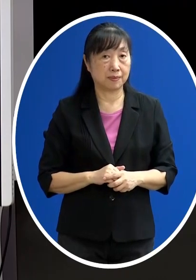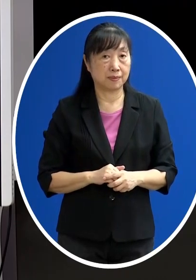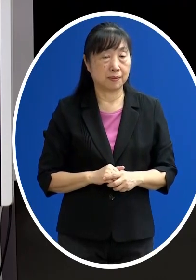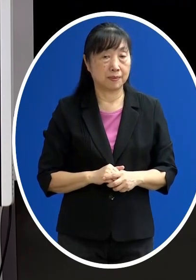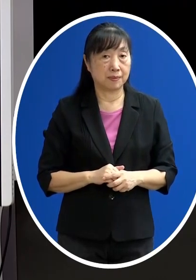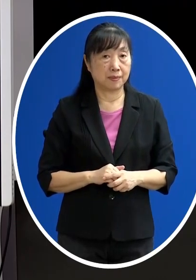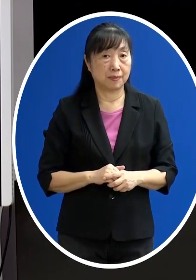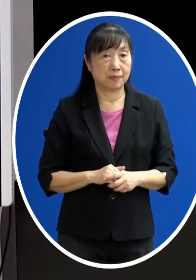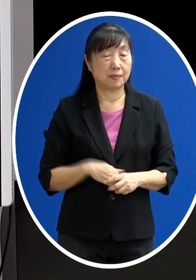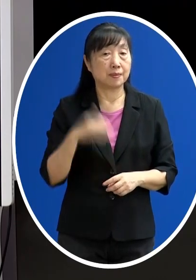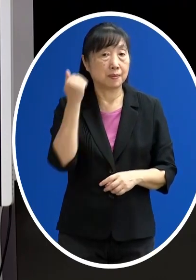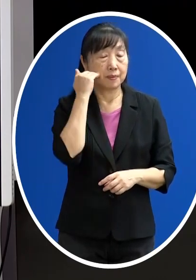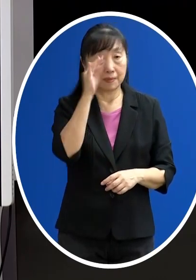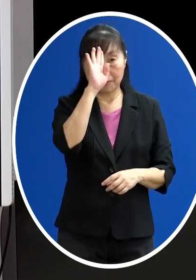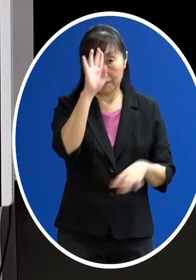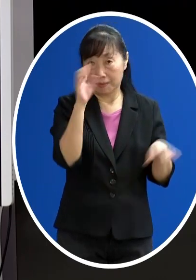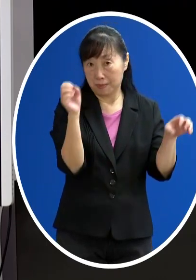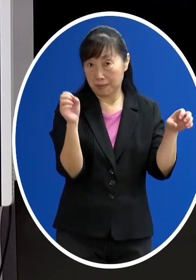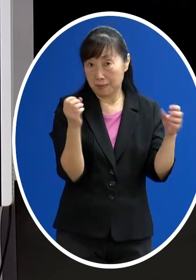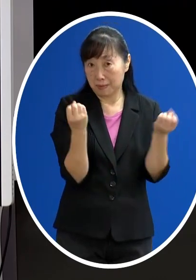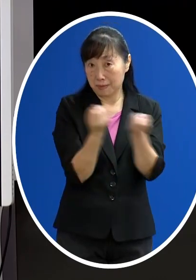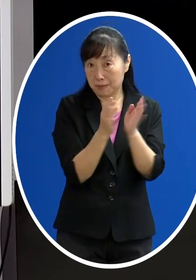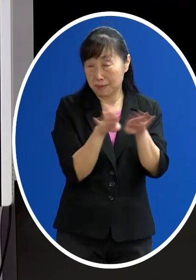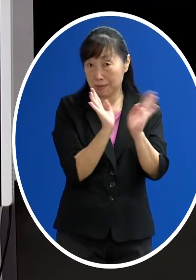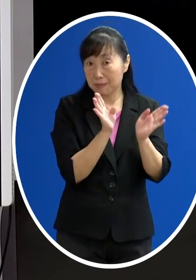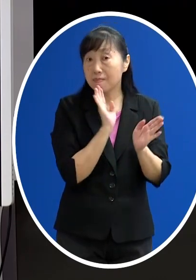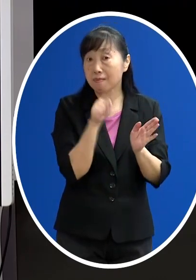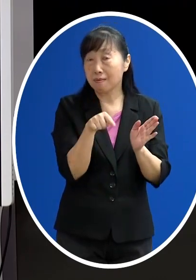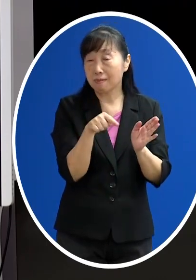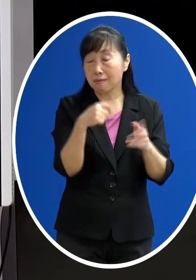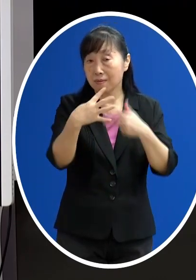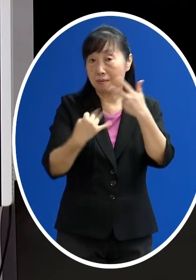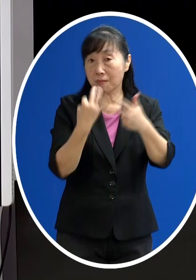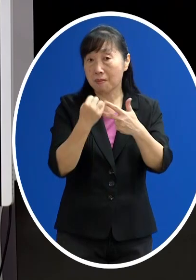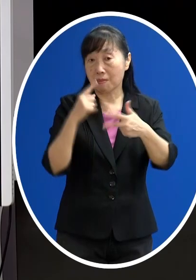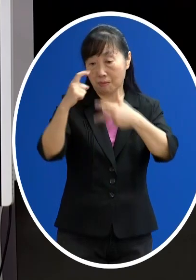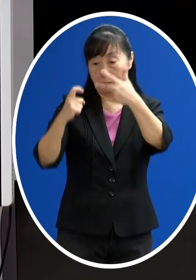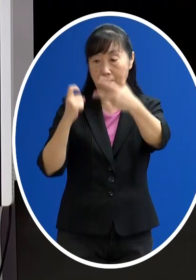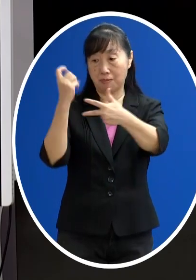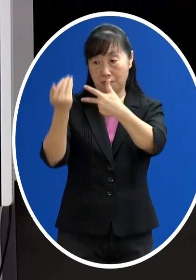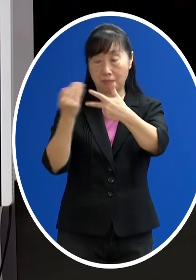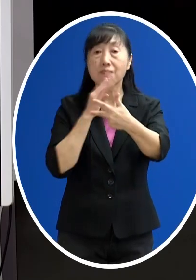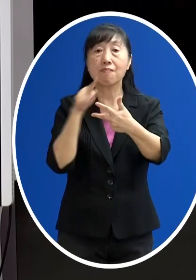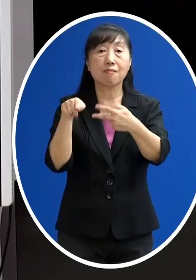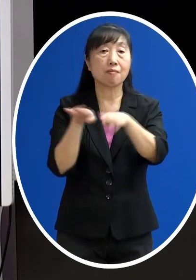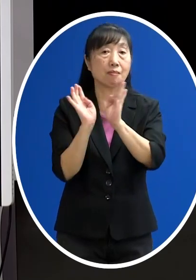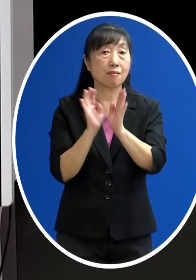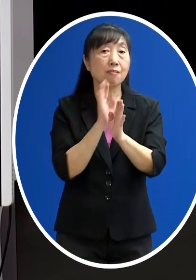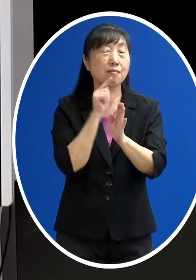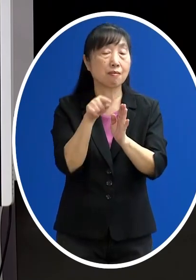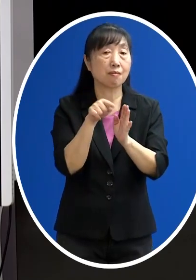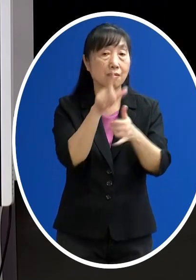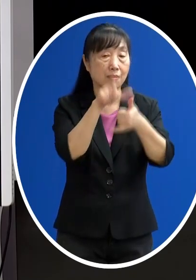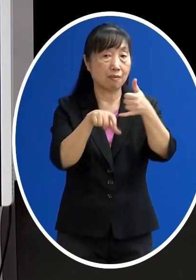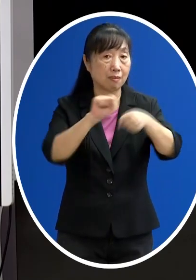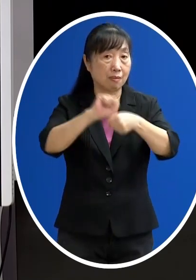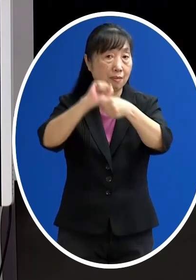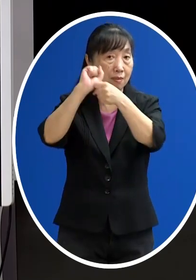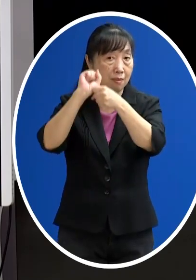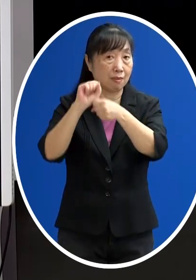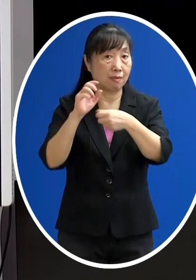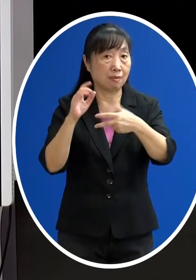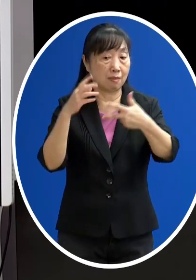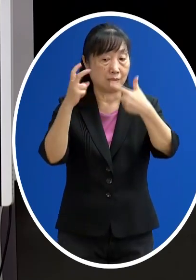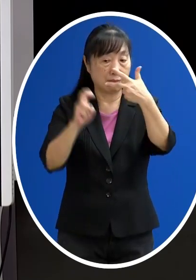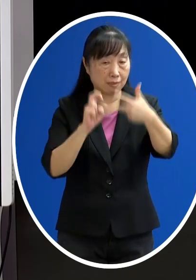那如果以发病周数来看的话，我们大概从第19周开始，就个案数大量的增加，然后